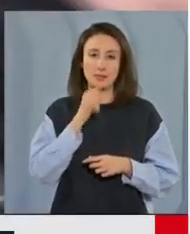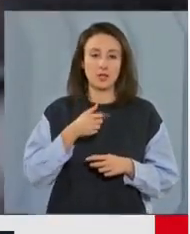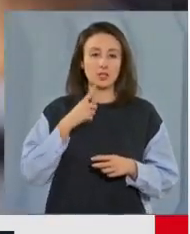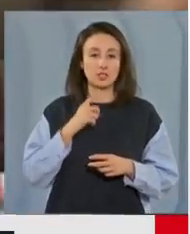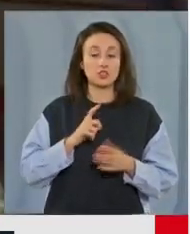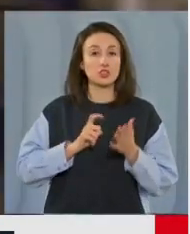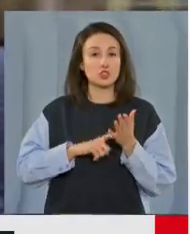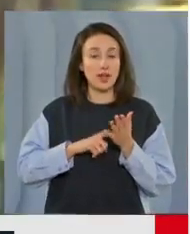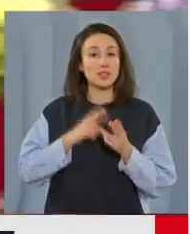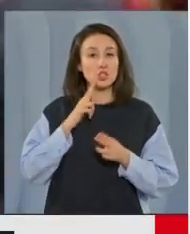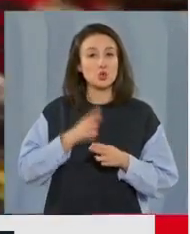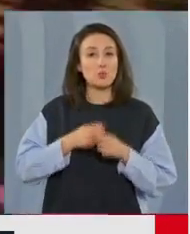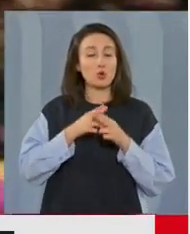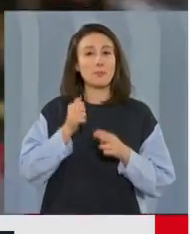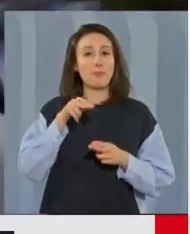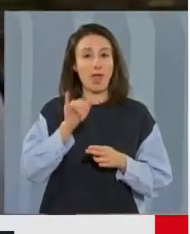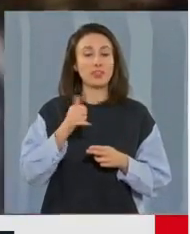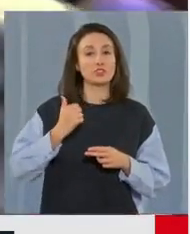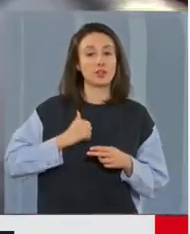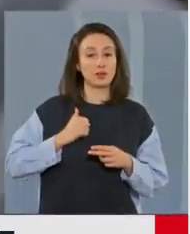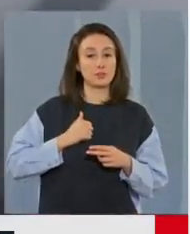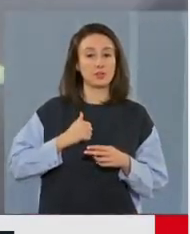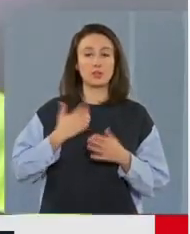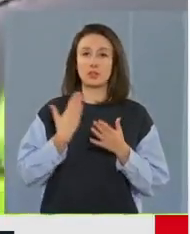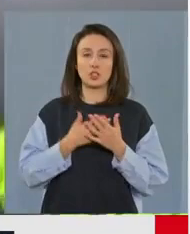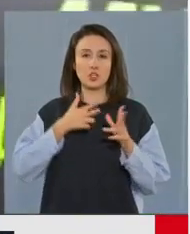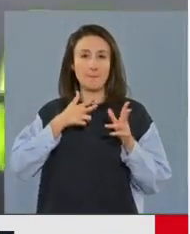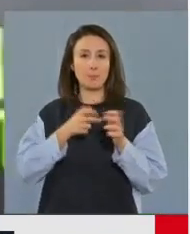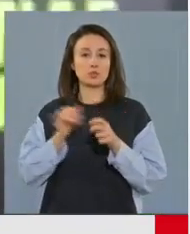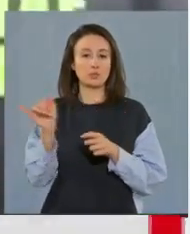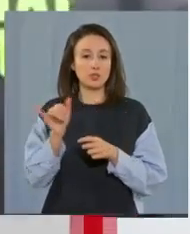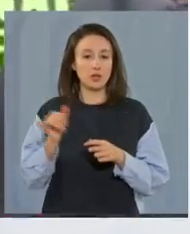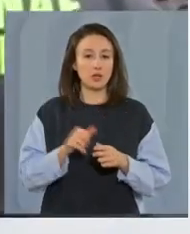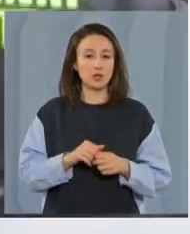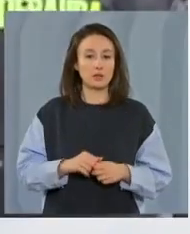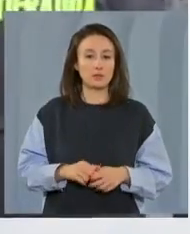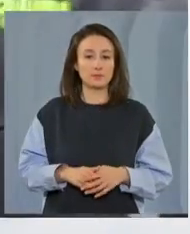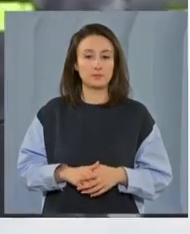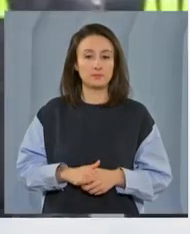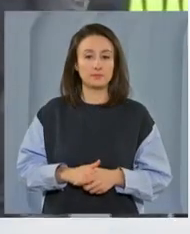suport de la jandarmerie și de la MAI și faci cont. Ce tragi după camioane? Tu ești John Wayne?